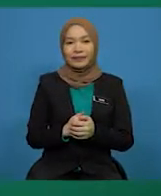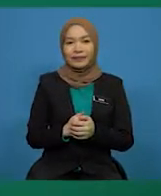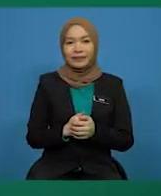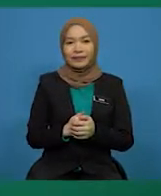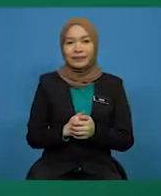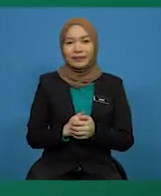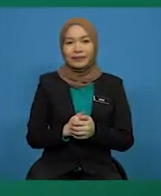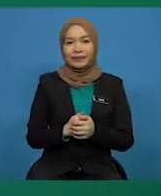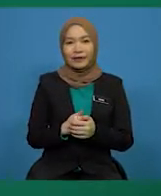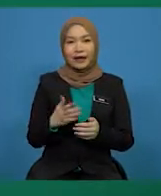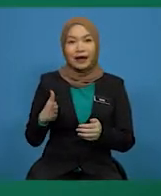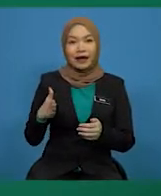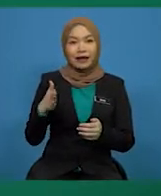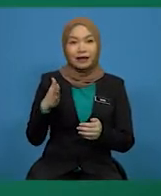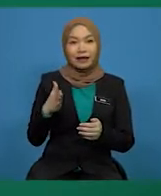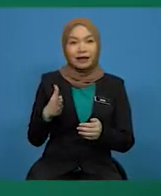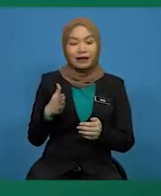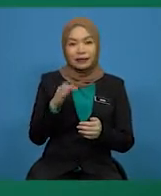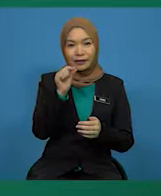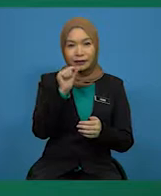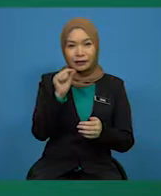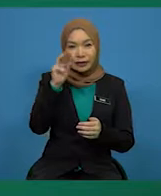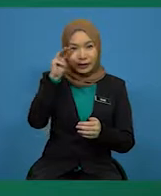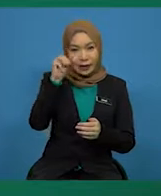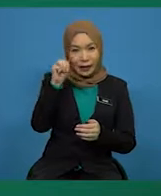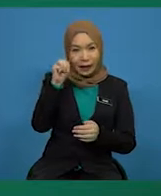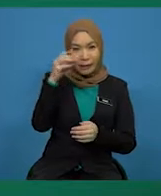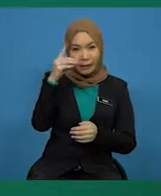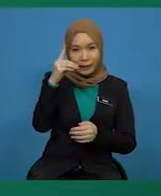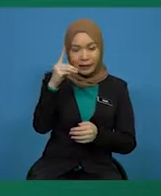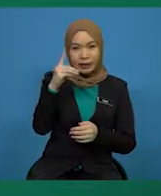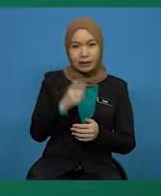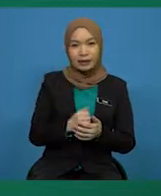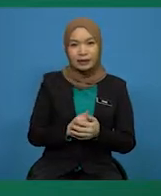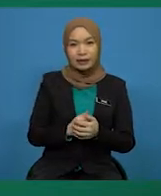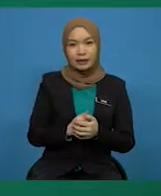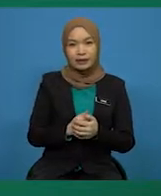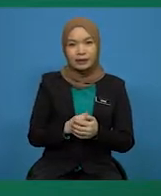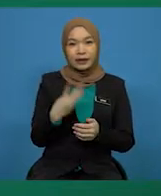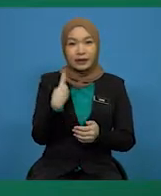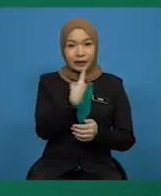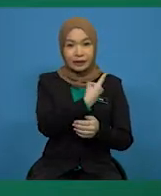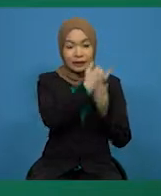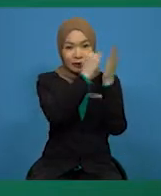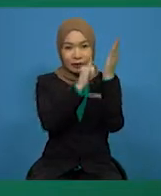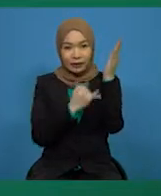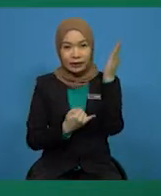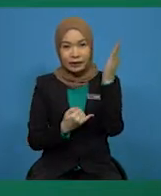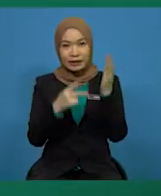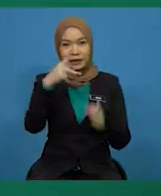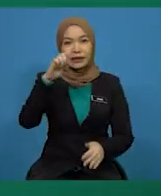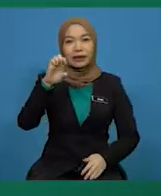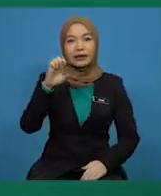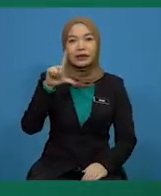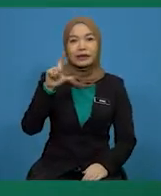sempurna, akan dilabelkan dengan MD. Seterusnya pula, kita melukis keluk penawaran